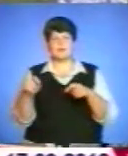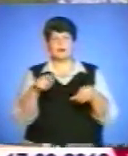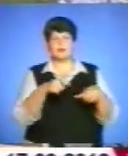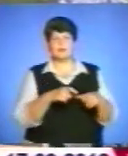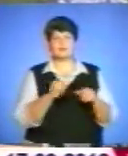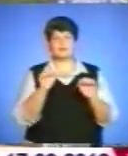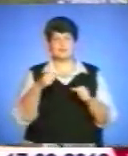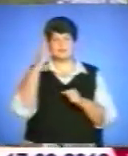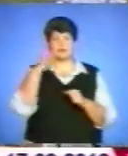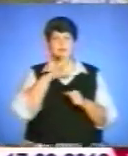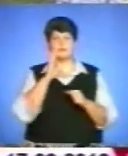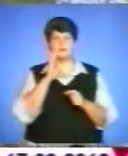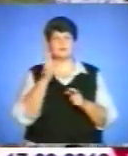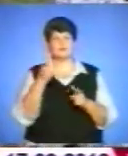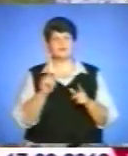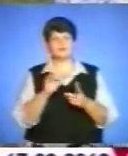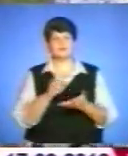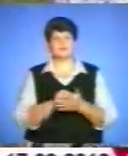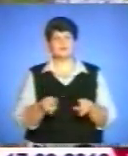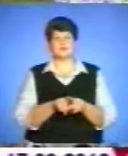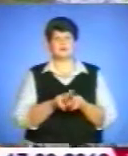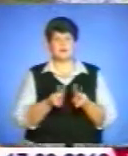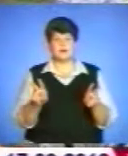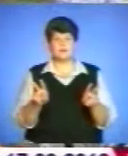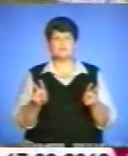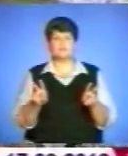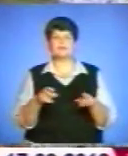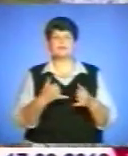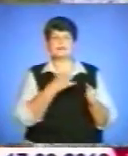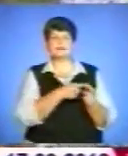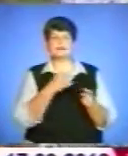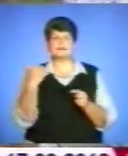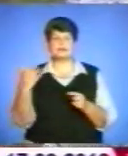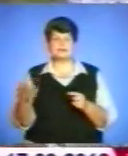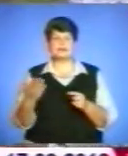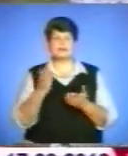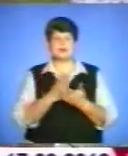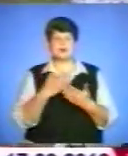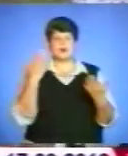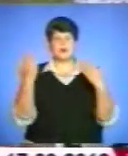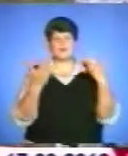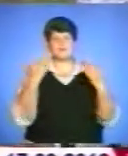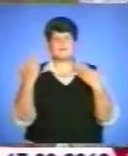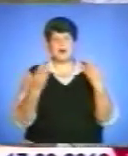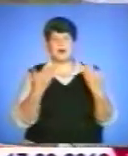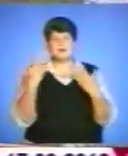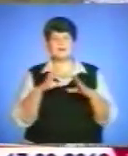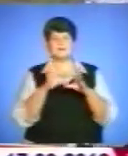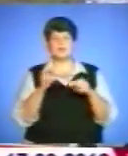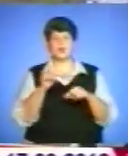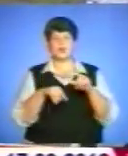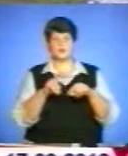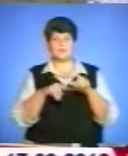є в сім'ї і маленькі, і дорослі діти, теж і для тих тут є розваги. І для всієї родини тут